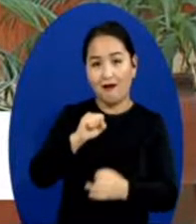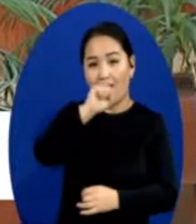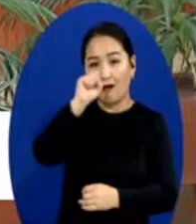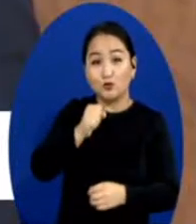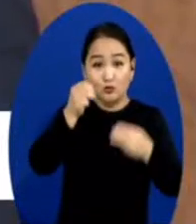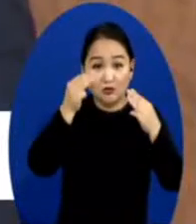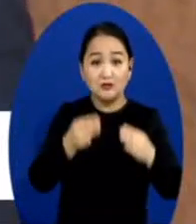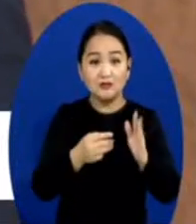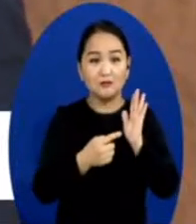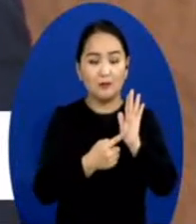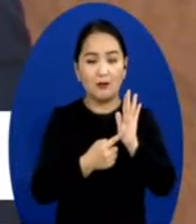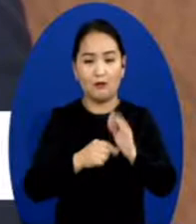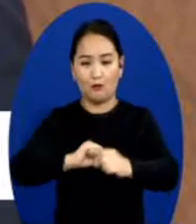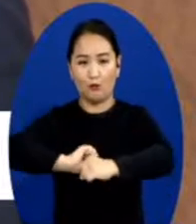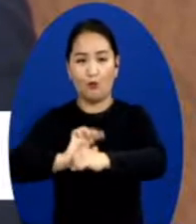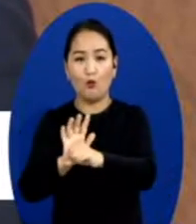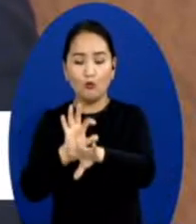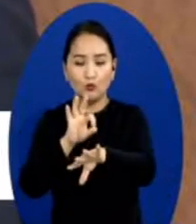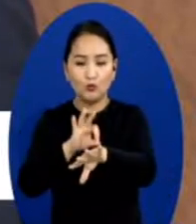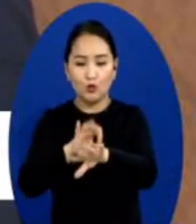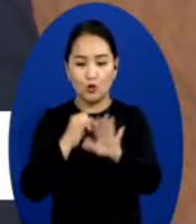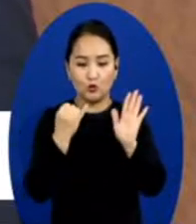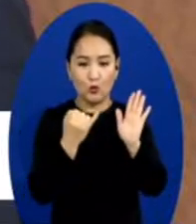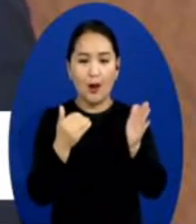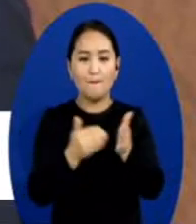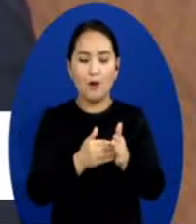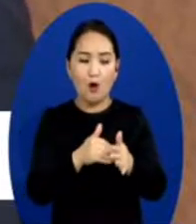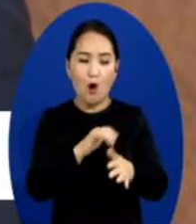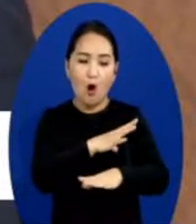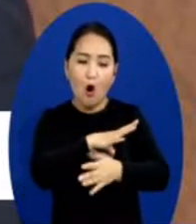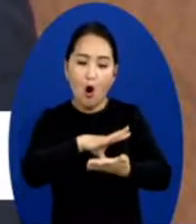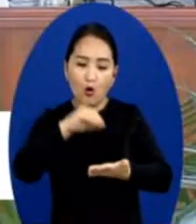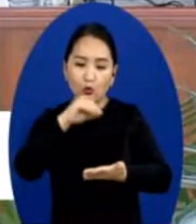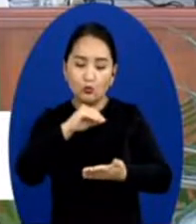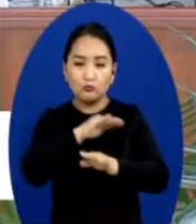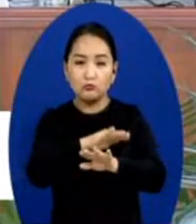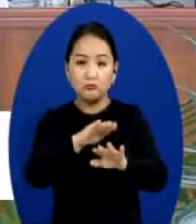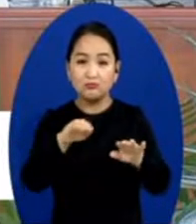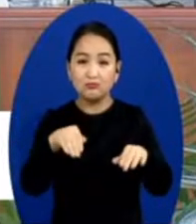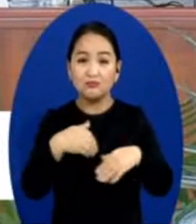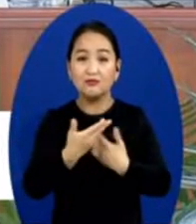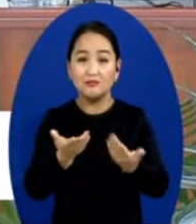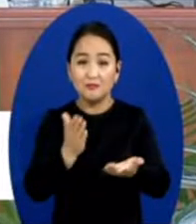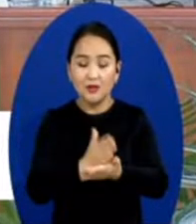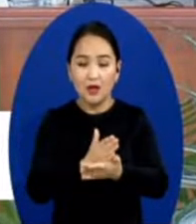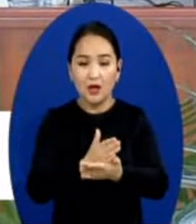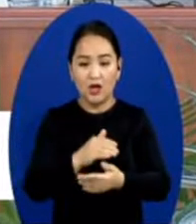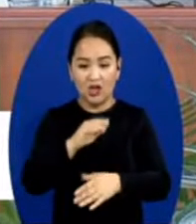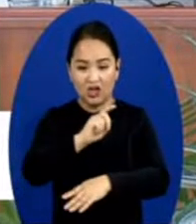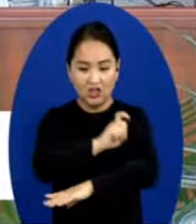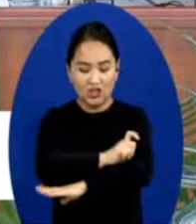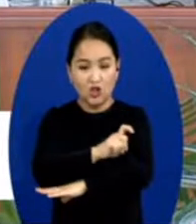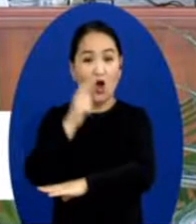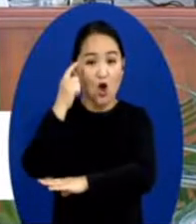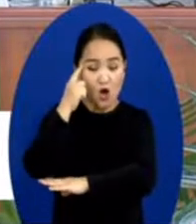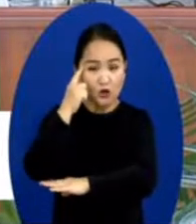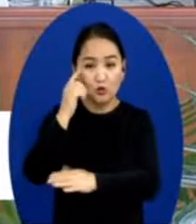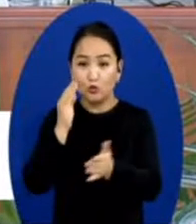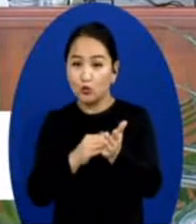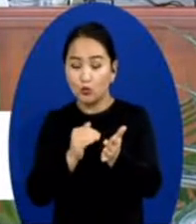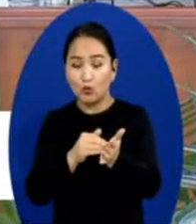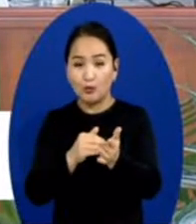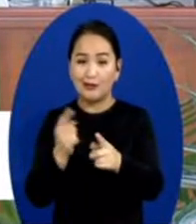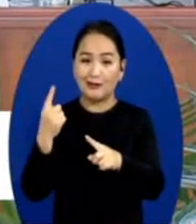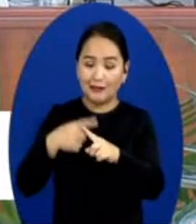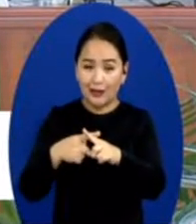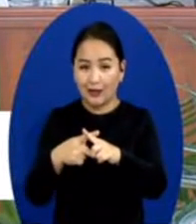засгийн их сургууль гэхэд ковидын үед захимаар 60,000 оюутандаа хичээлийг нь бүргэсэн байна. Энэ нь суралцагч хичээлээ ойлгосон эсхийг дүгнэх, дутуу ойлгосон бол